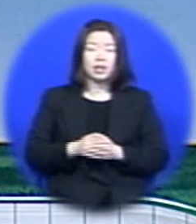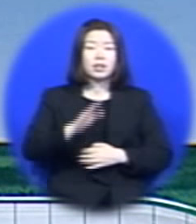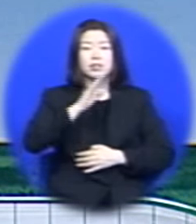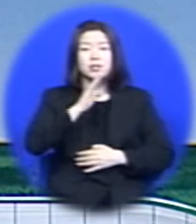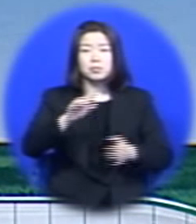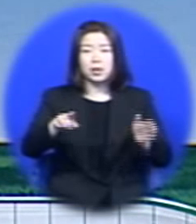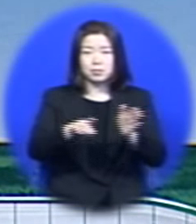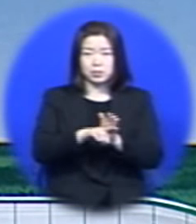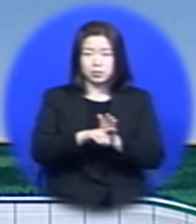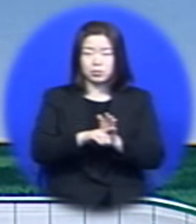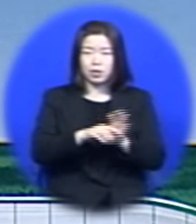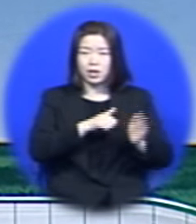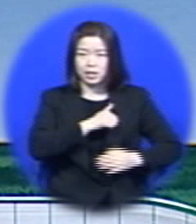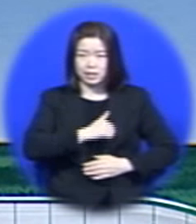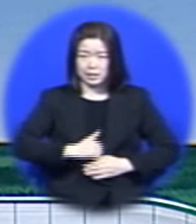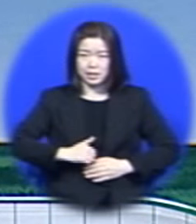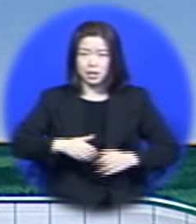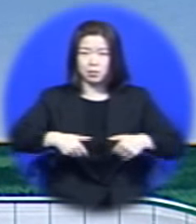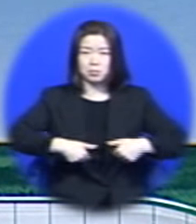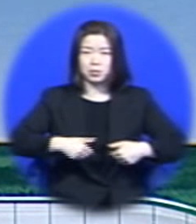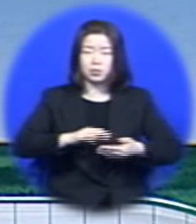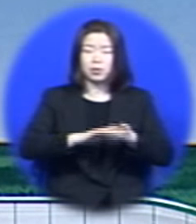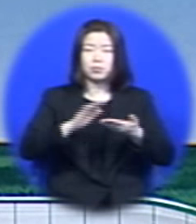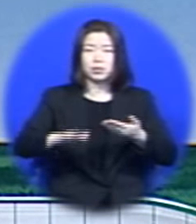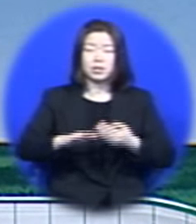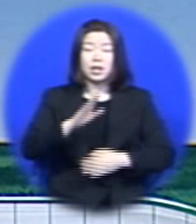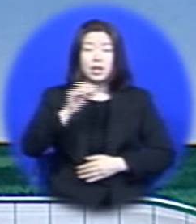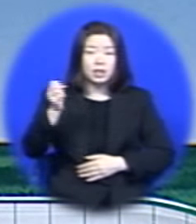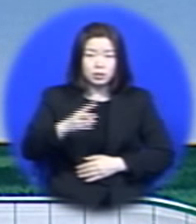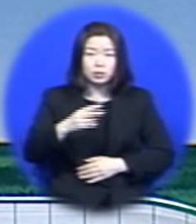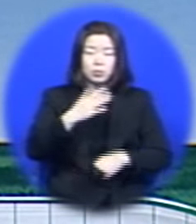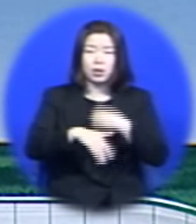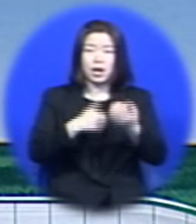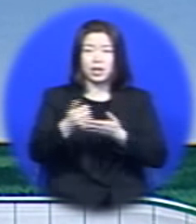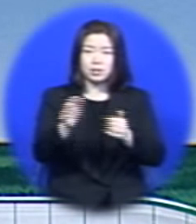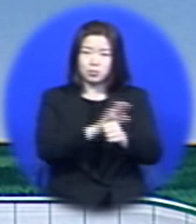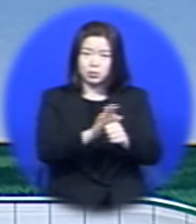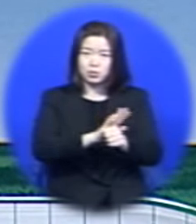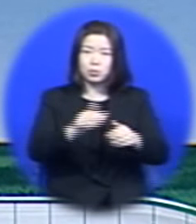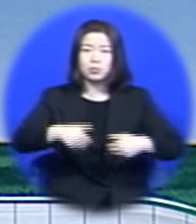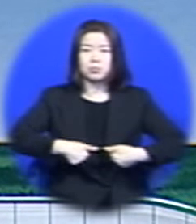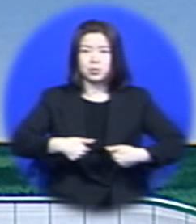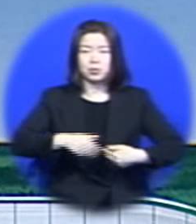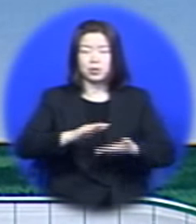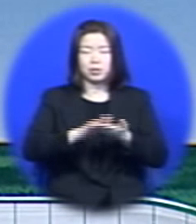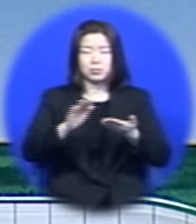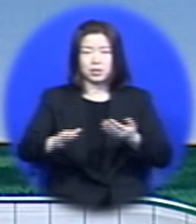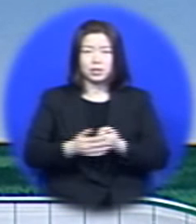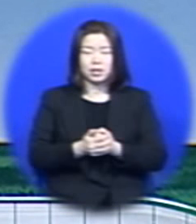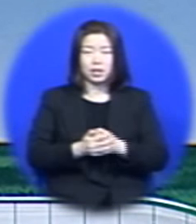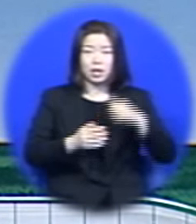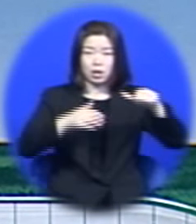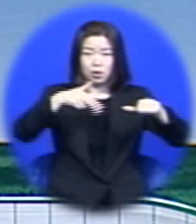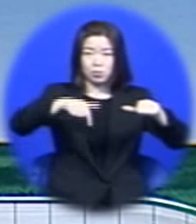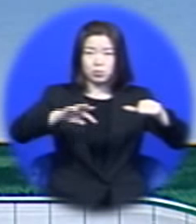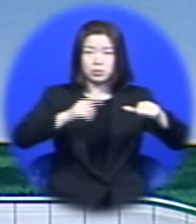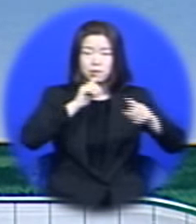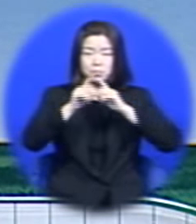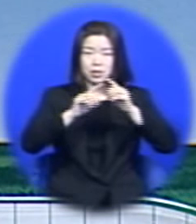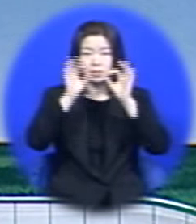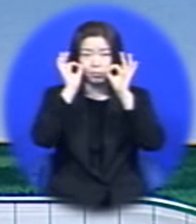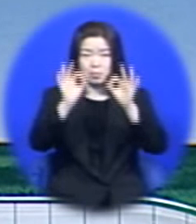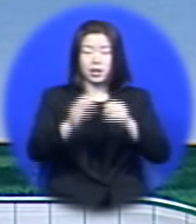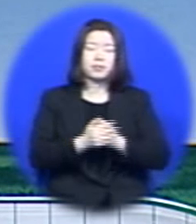정말 믿음과 인내가 필요해요. 그리고 하나님의 위로가 필요합니다. 5절 말씀을 한번